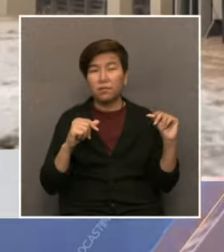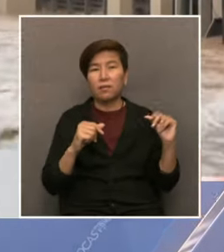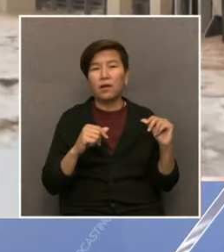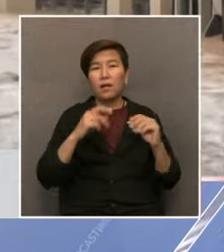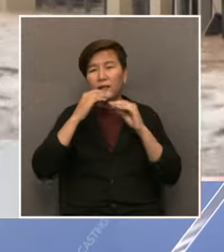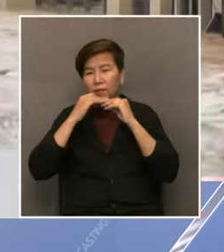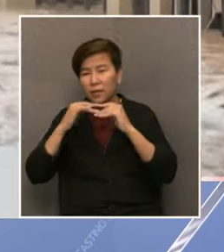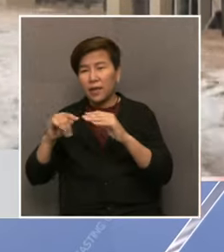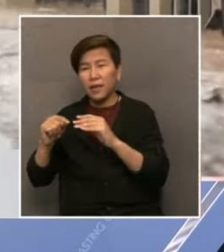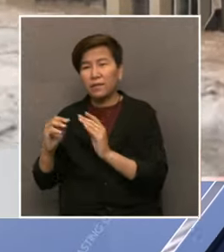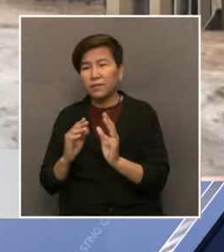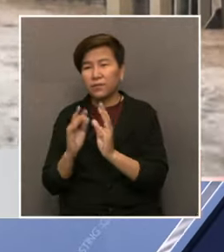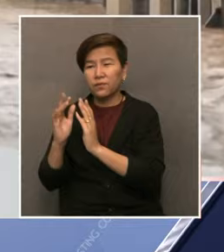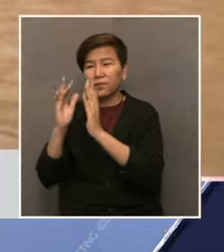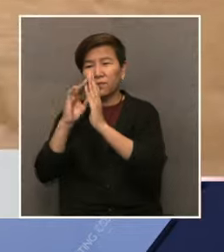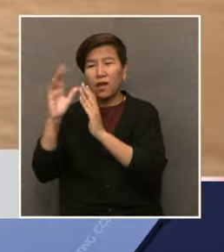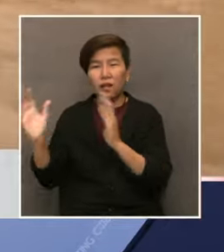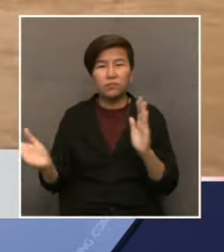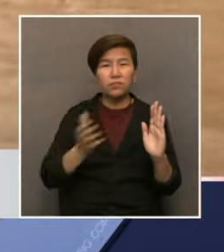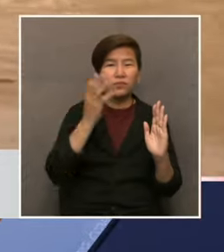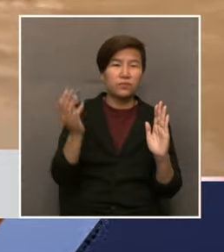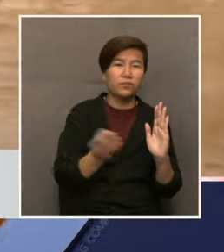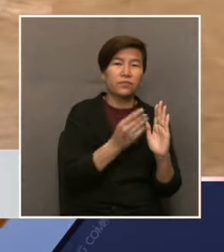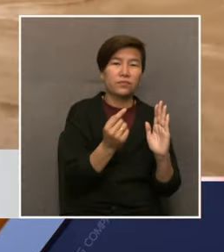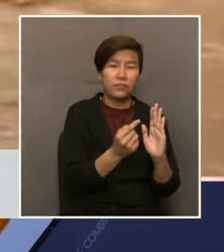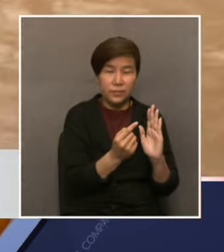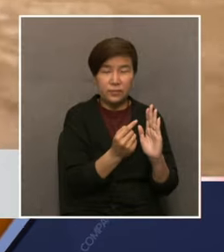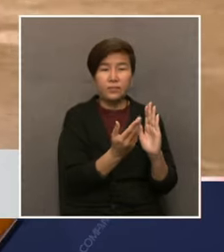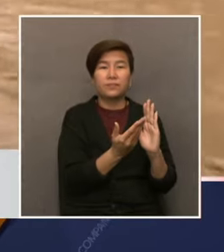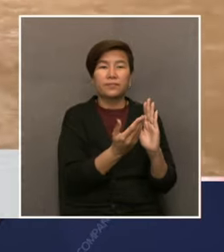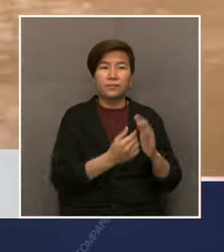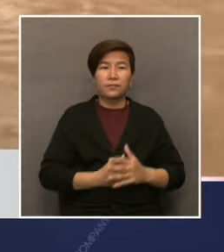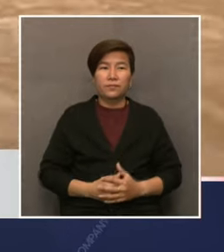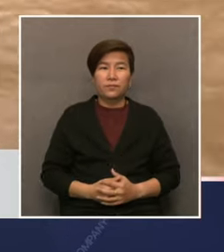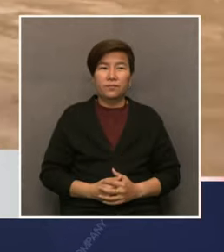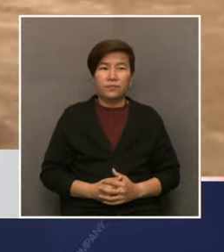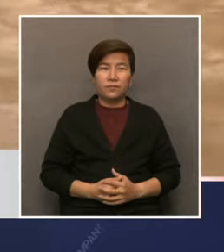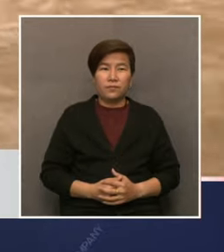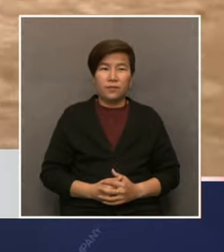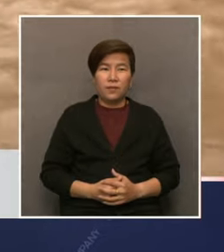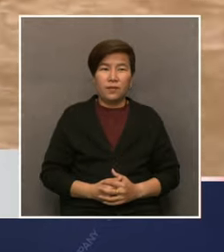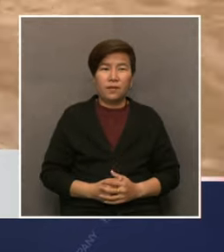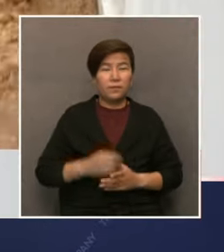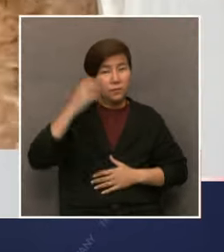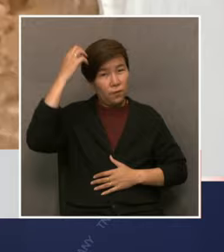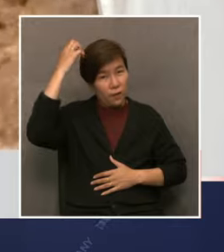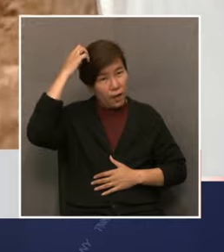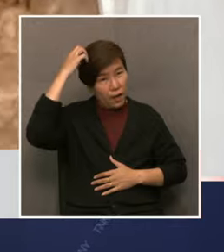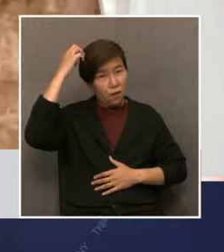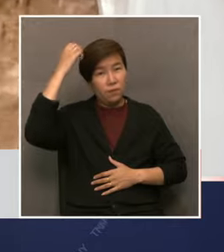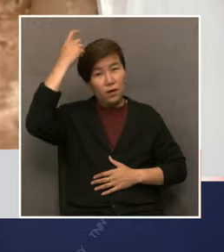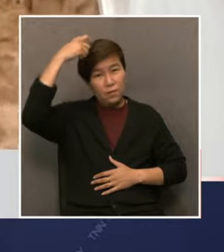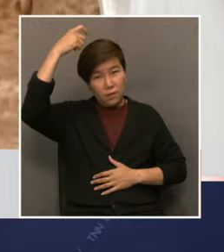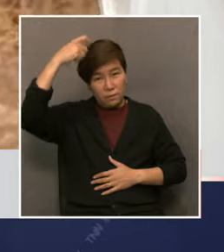อันดามันเข้าไปนะครับก็จะทำให้ทางบริเวณหลังจากที่เขาผ่านมาทั้งที่สปป.ลาวแล้วก็ประเทศเมียนมาเนี่ยนะ